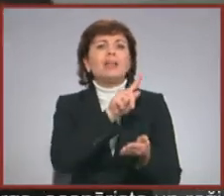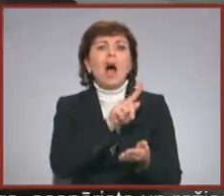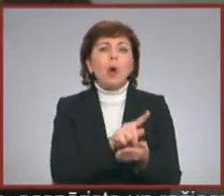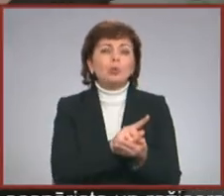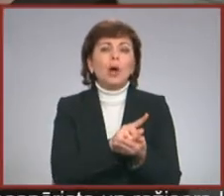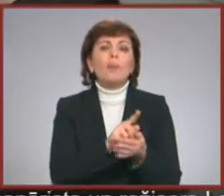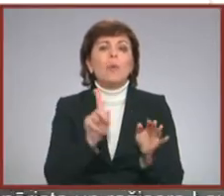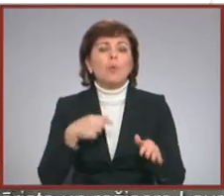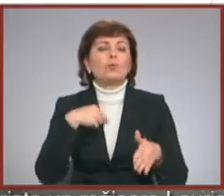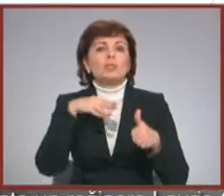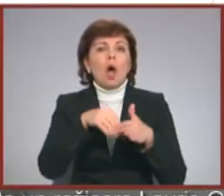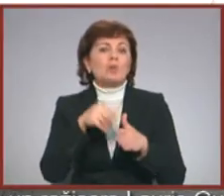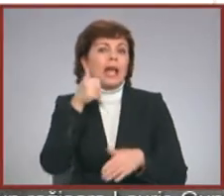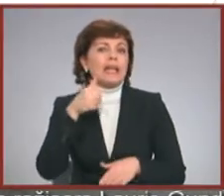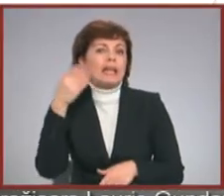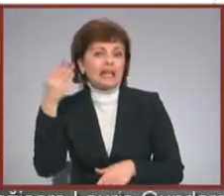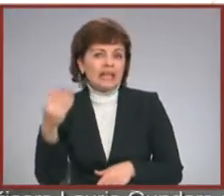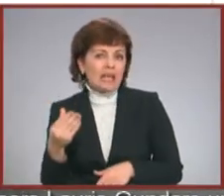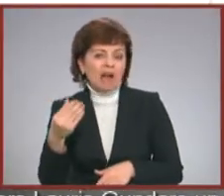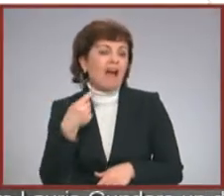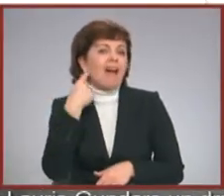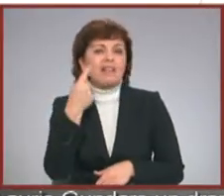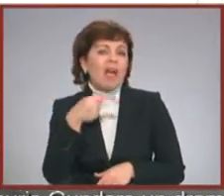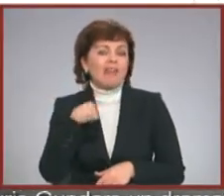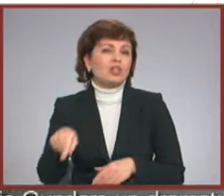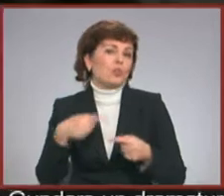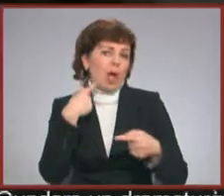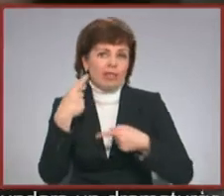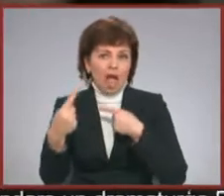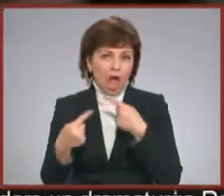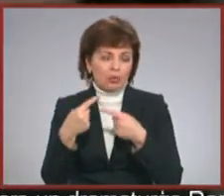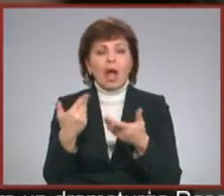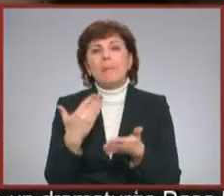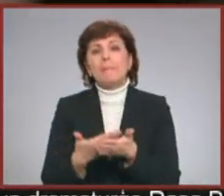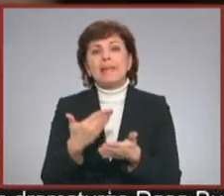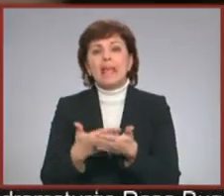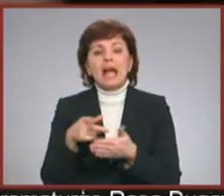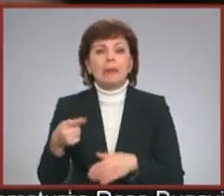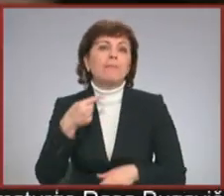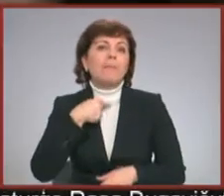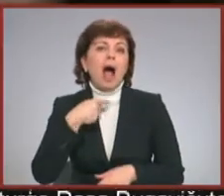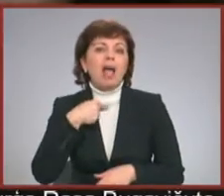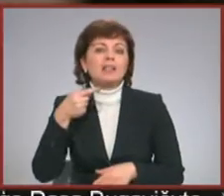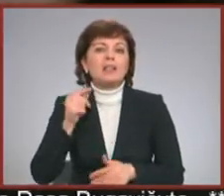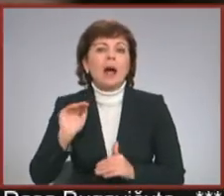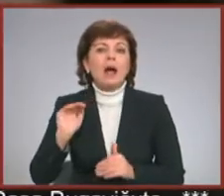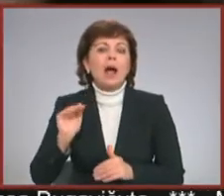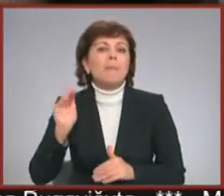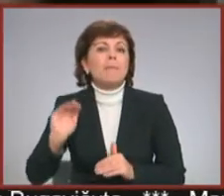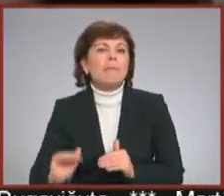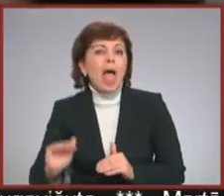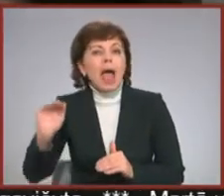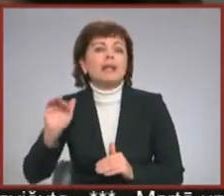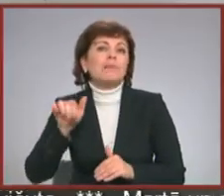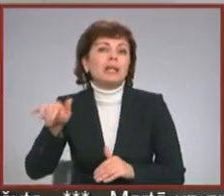īstenībā sastāv mūsu ikdiena, bet par kuriem neviens nekad tā īsti nerunā. Piemēram, pieņemsim, tā ir tā pati balstiņa, kas bērnībā liek staigāt pa